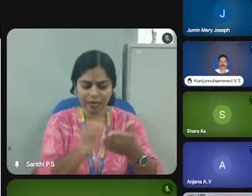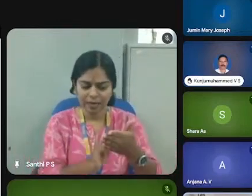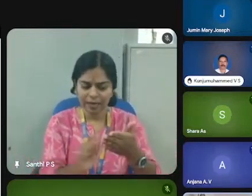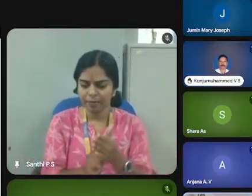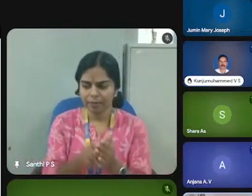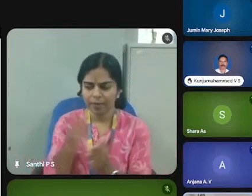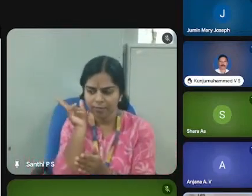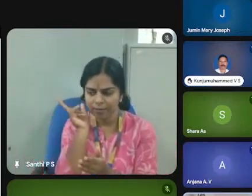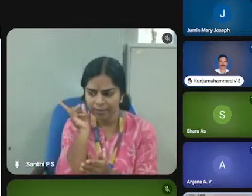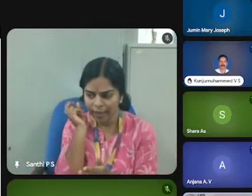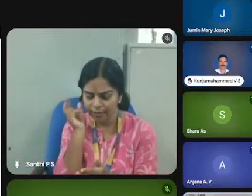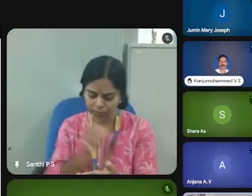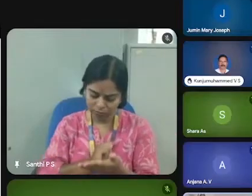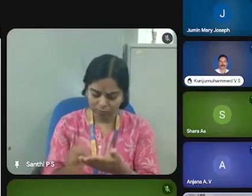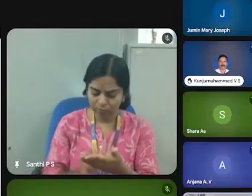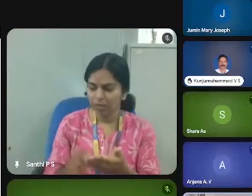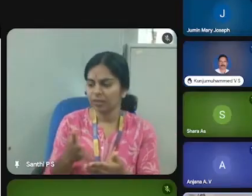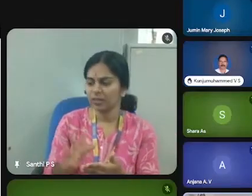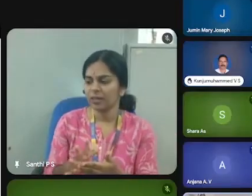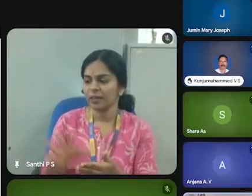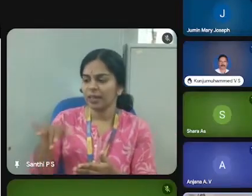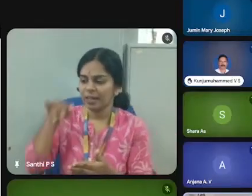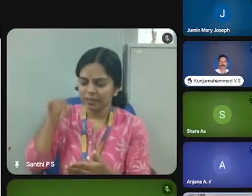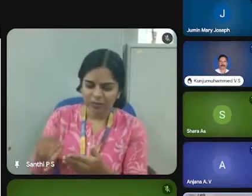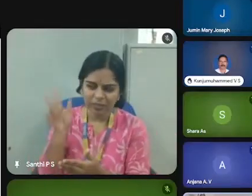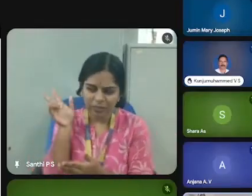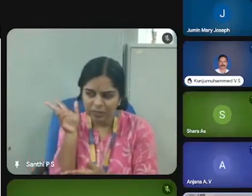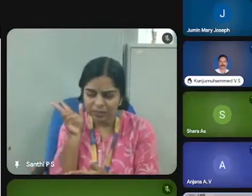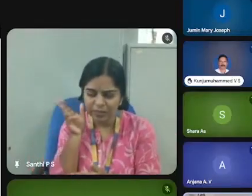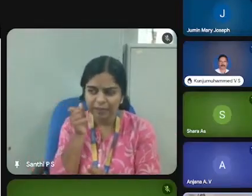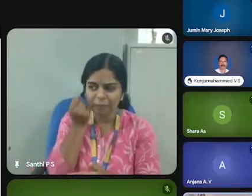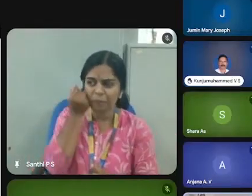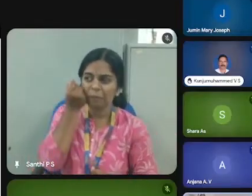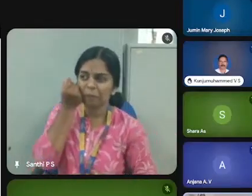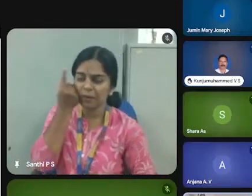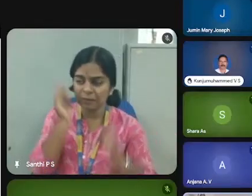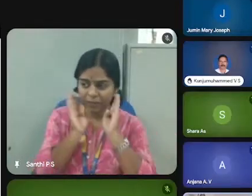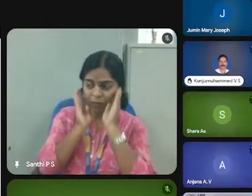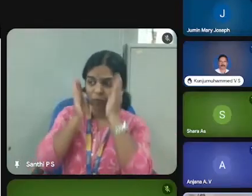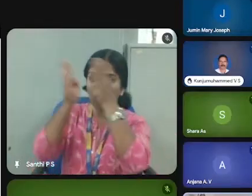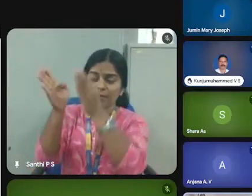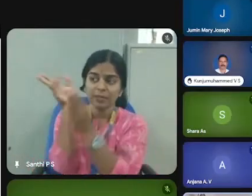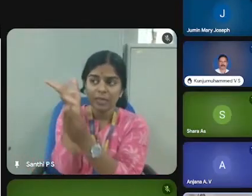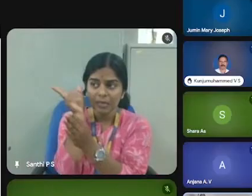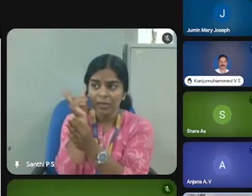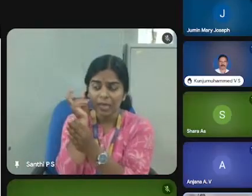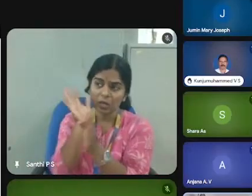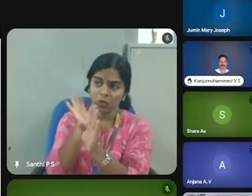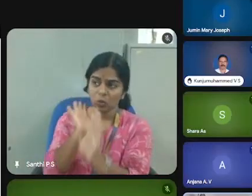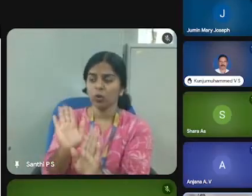കേട്ട് എഴുതുന്നില്ലെങ്കിൽ കുട്ടിക്ക് അത് എടുക്കാനുള്ള കോംപ്രിഹെൻഷൻ, അതായത് ശ്രദ്ധിച്ച് കേൾക്കുന്നുണ്ടോ, അത്